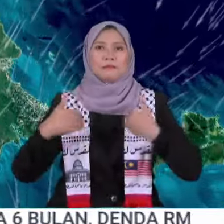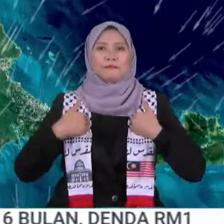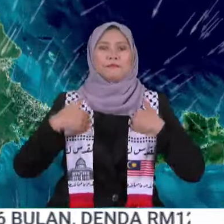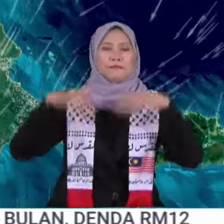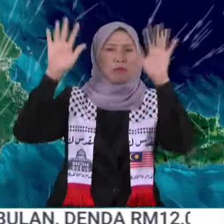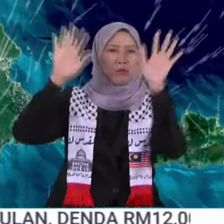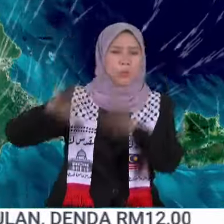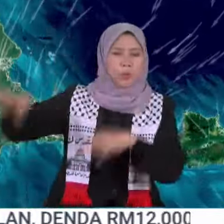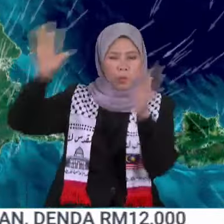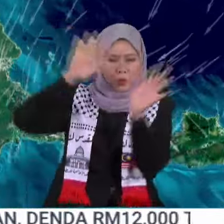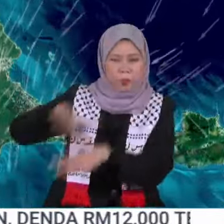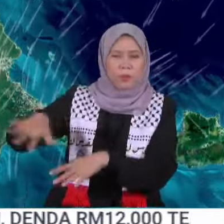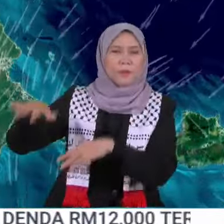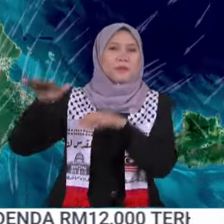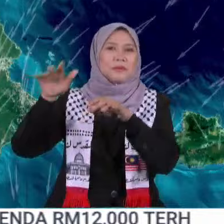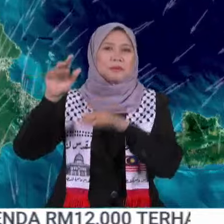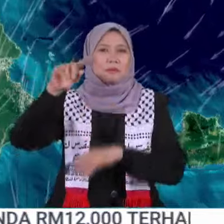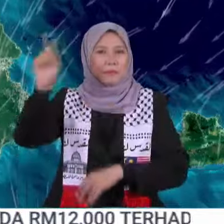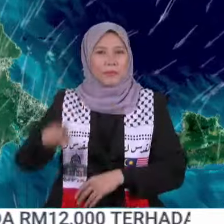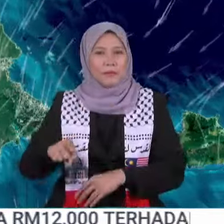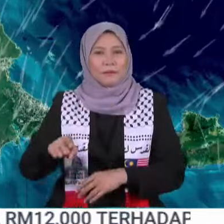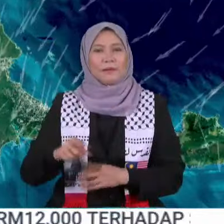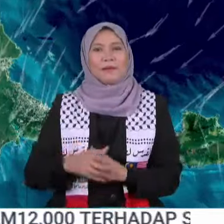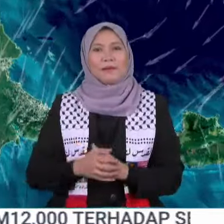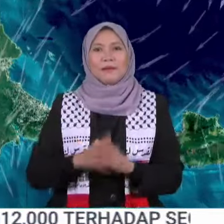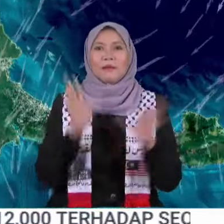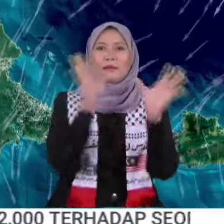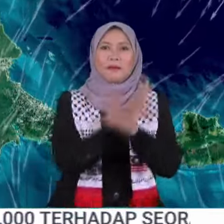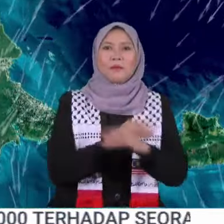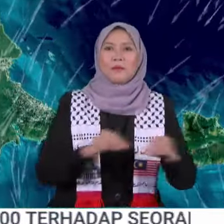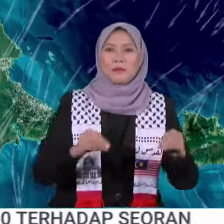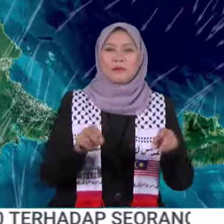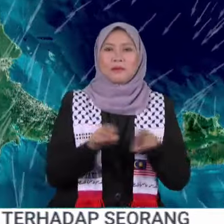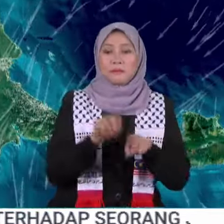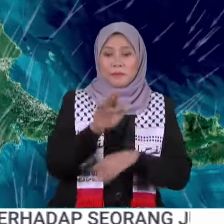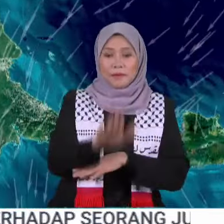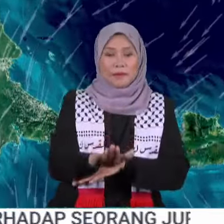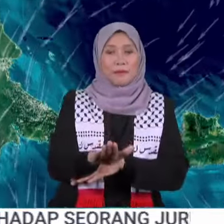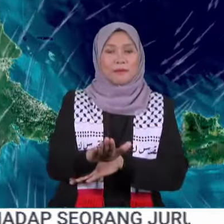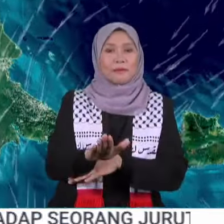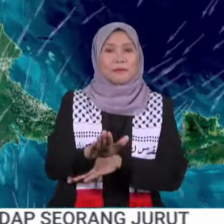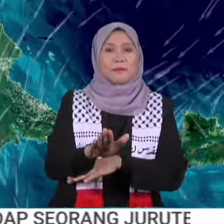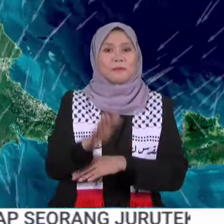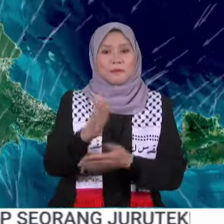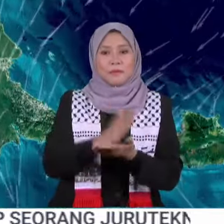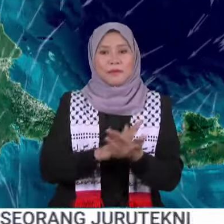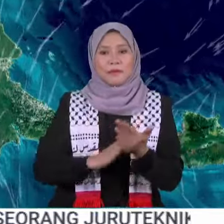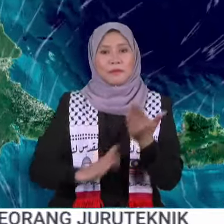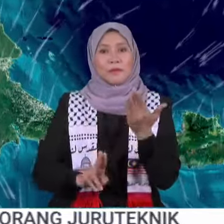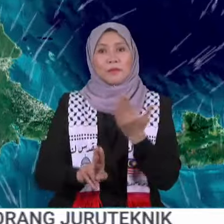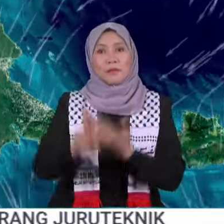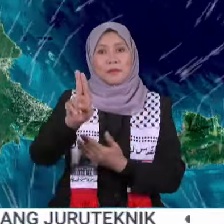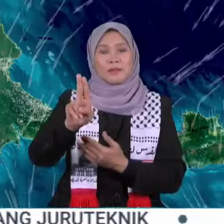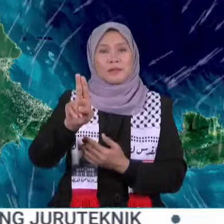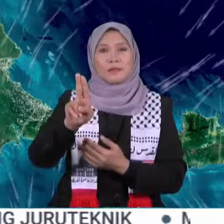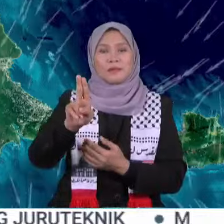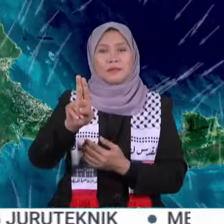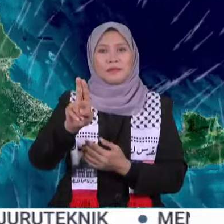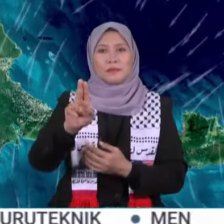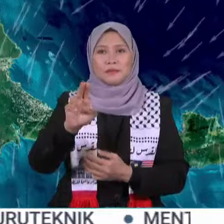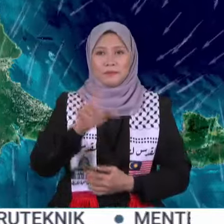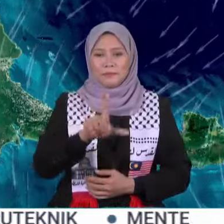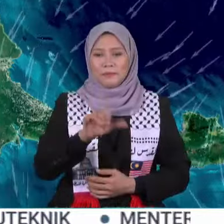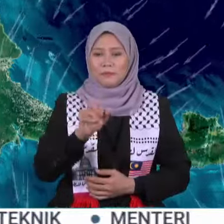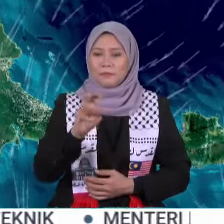di kebanyakan bahagian di negeri berkenaan. Manakala untuk negeri Sarawak, ribut petir pada petang ini berlaku di bahagian-bahagian sebelah utara seperti di